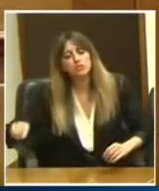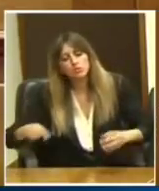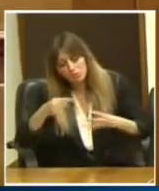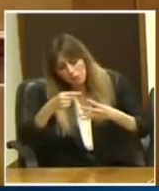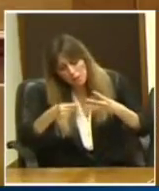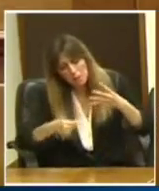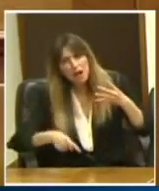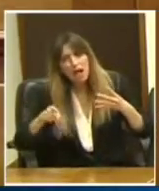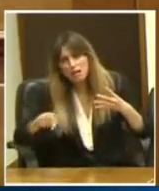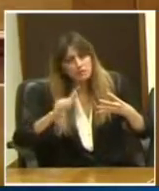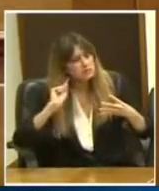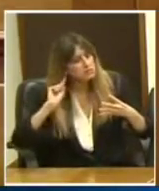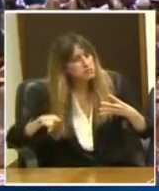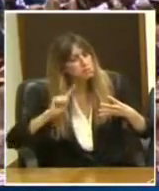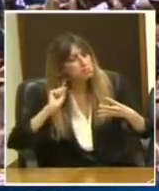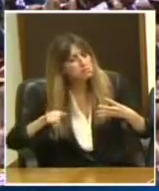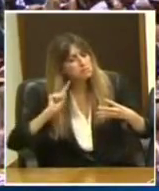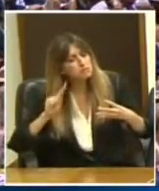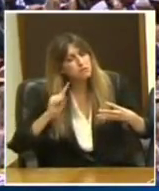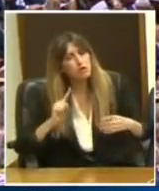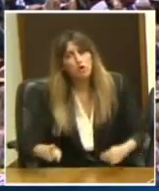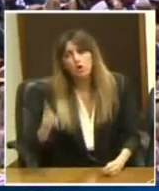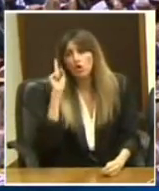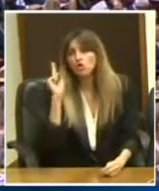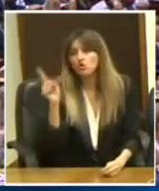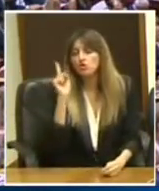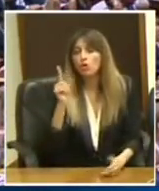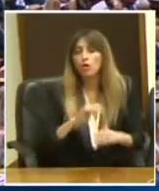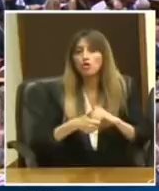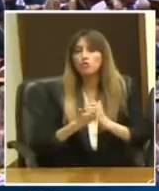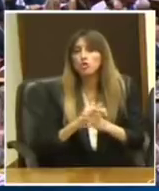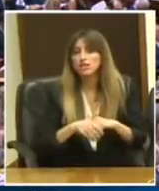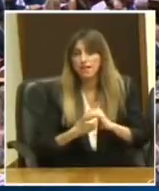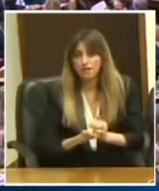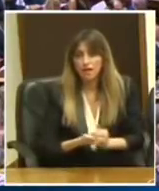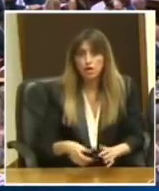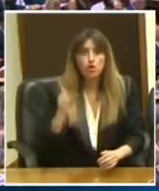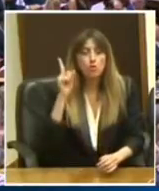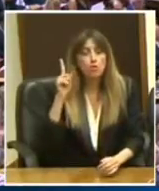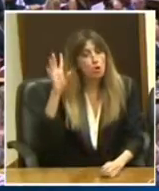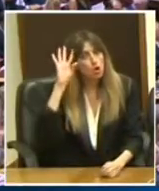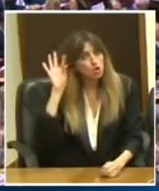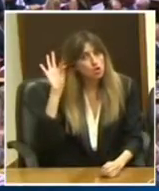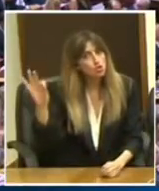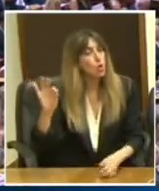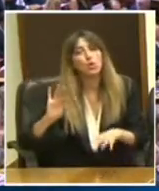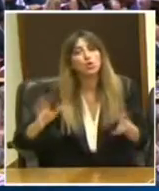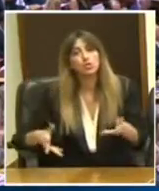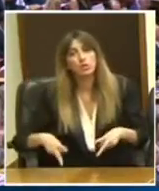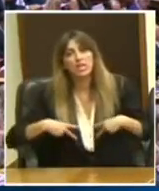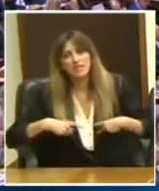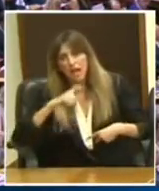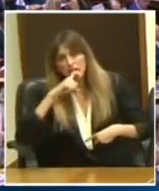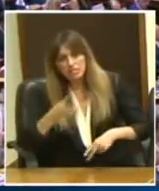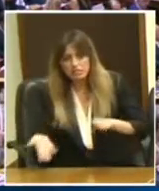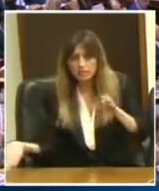από όλα αυτά δεν σας ενδιαφέρει. Το μόνο που σας ενδιαφέρει και επιδιώκετε είναι η πτώση της κυβέρνησης